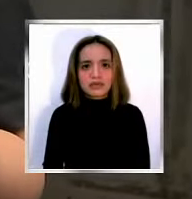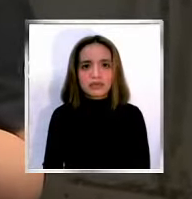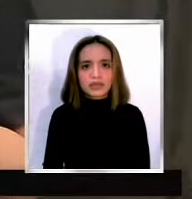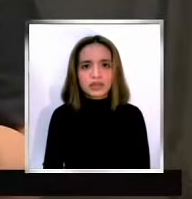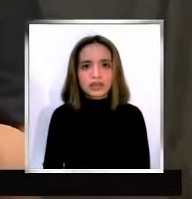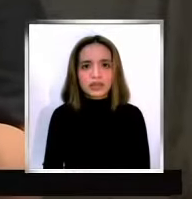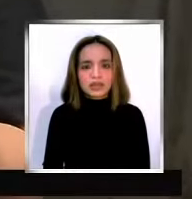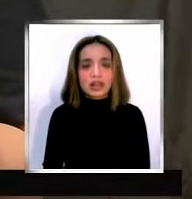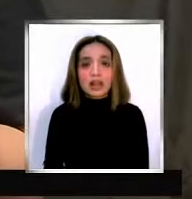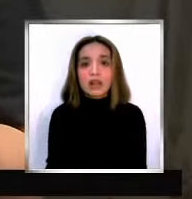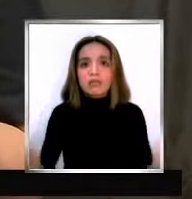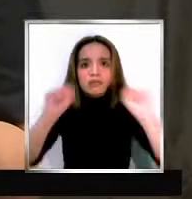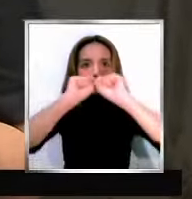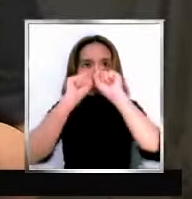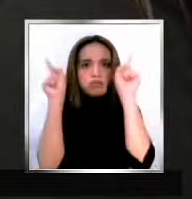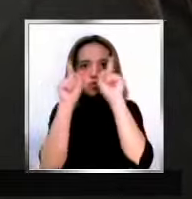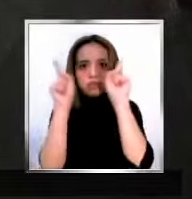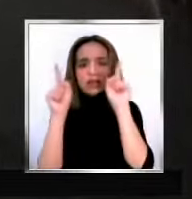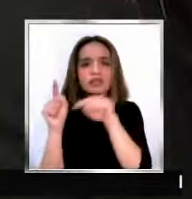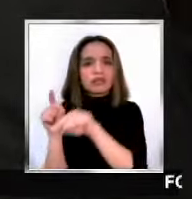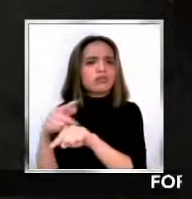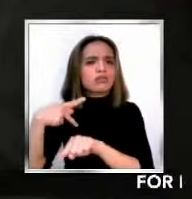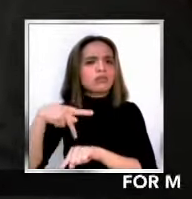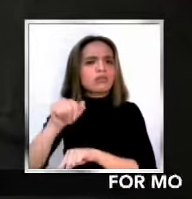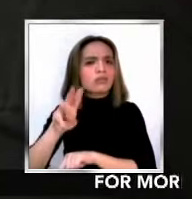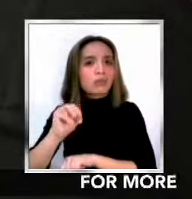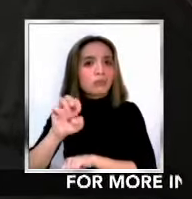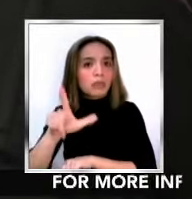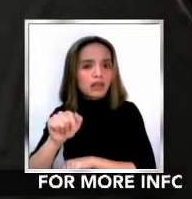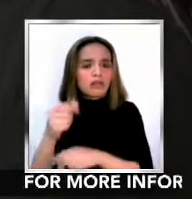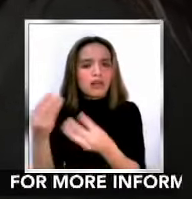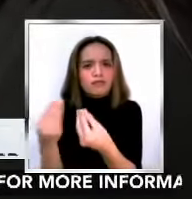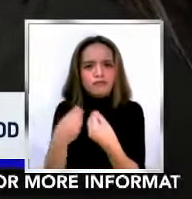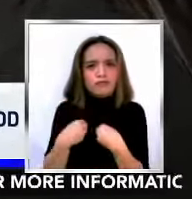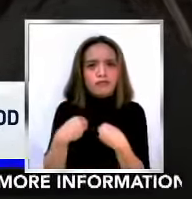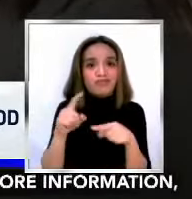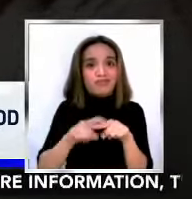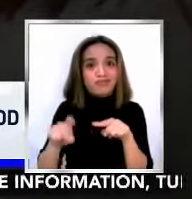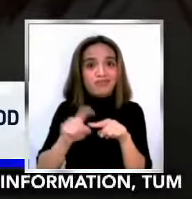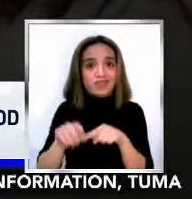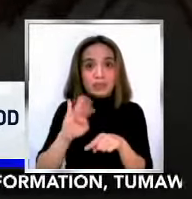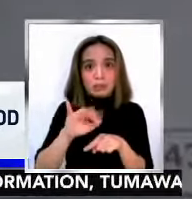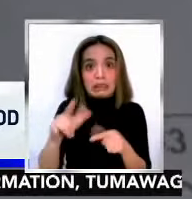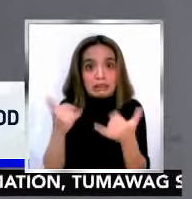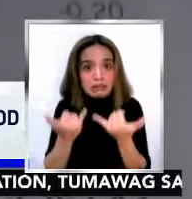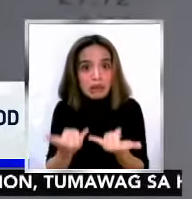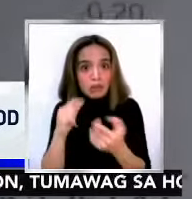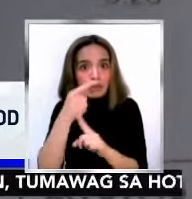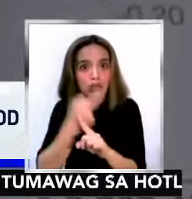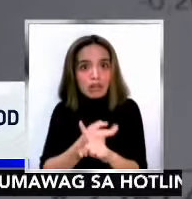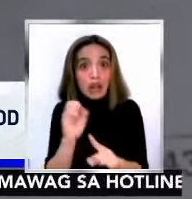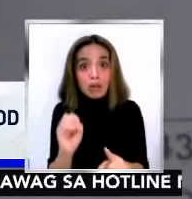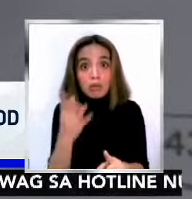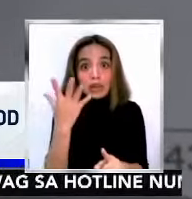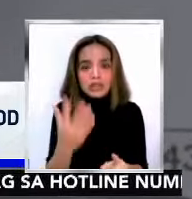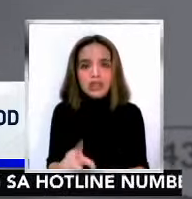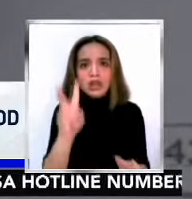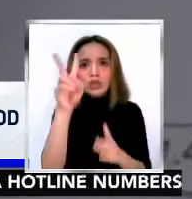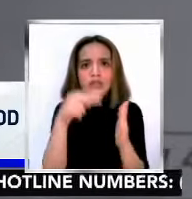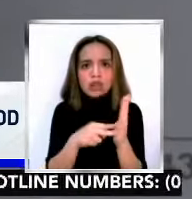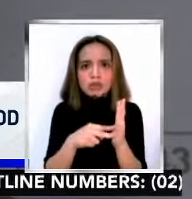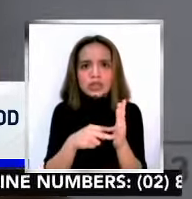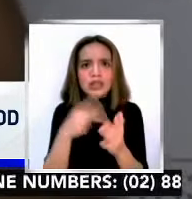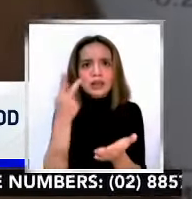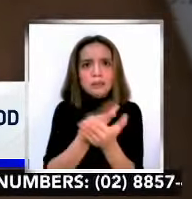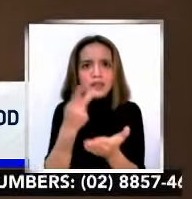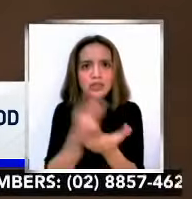Laking gulat na lang daw ni Pamela Lascota nang matanggap ang kanilang electric bill ngayong buwan. Umabot ito sa mahigit 2,000 pesos, gayong